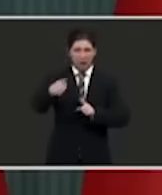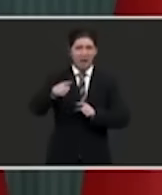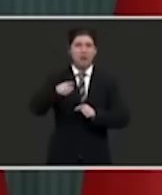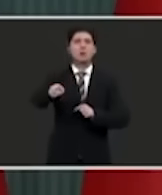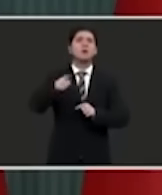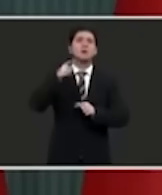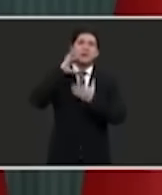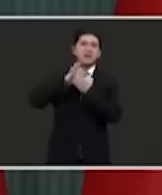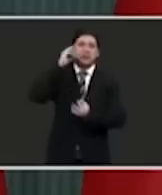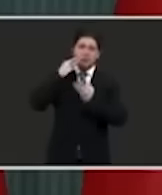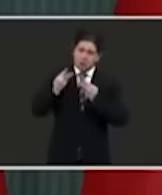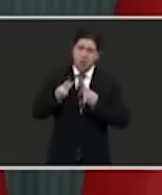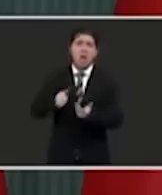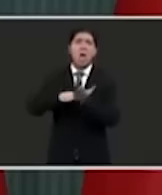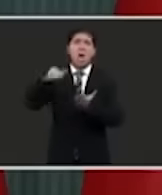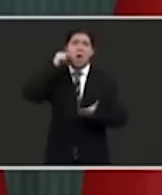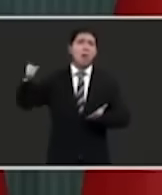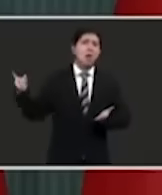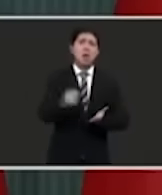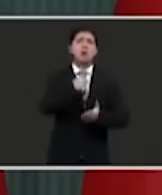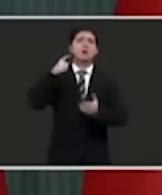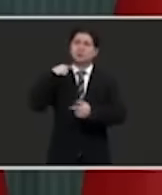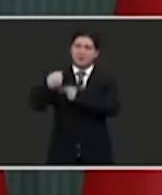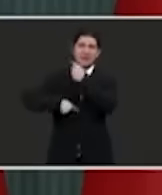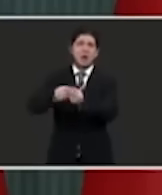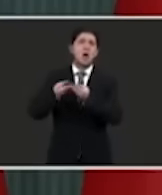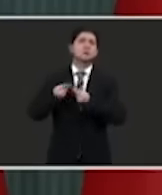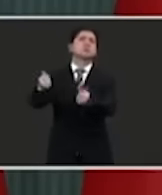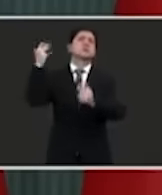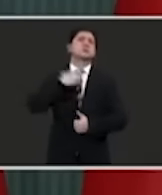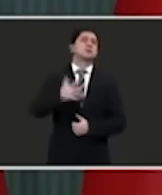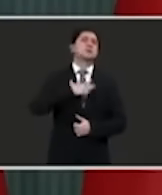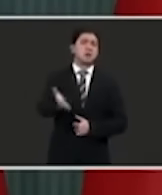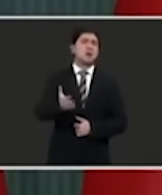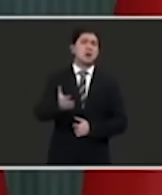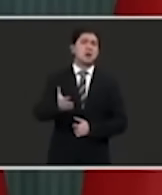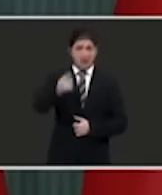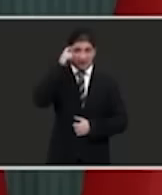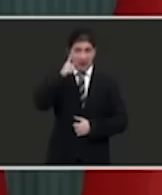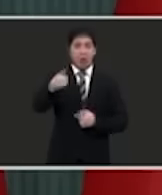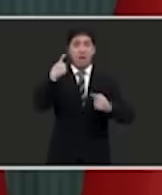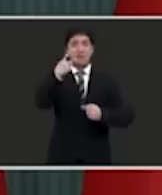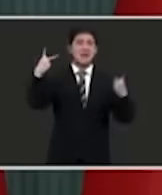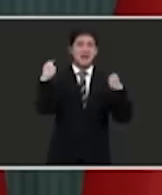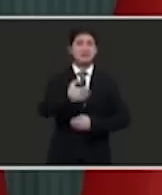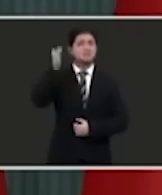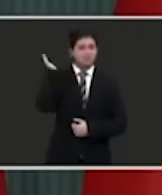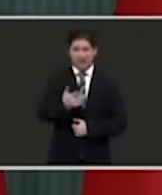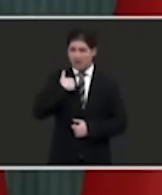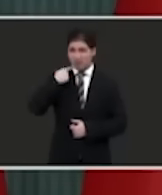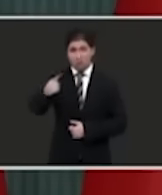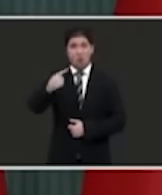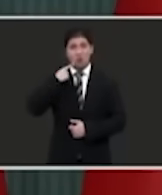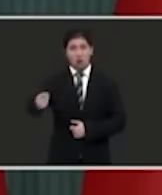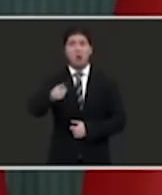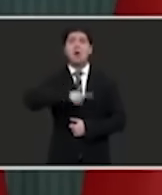soykırıma varan saldırıların kalkanı olarak kullanıyor. İsrail ateşkes çağrısı dahil her